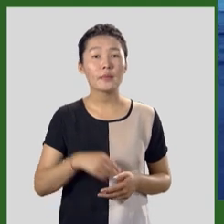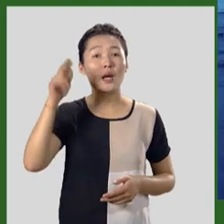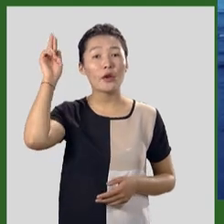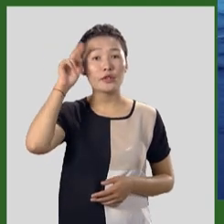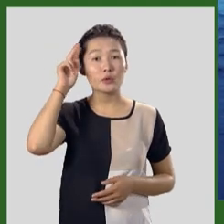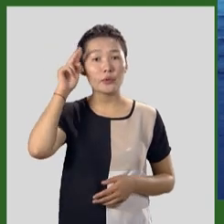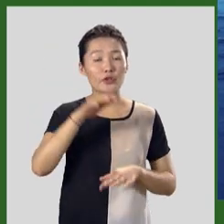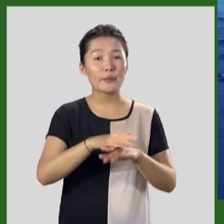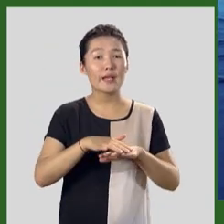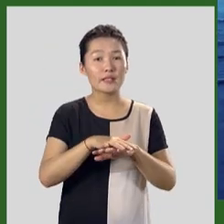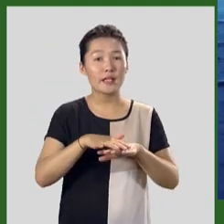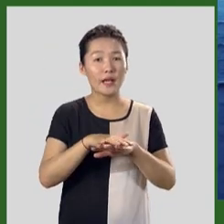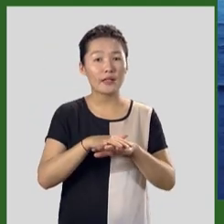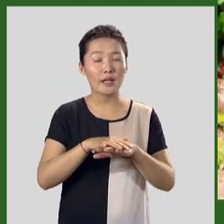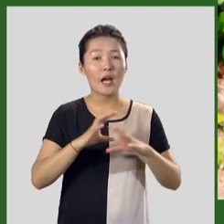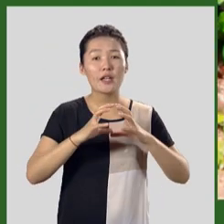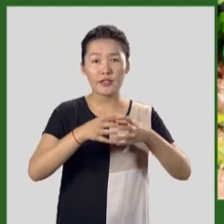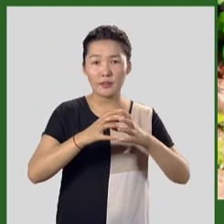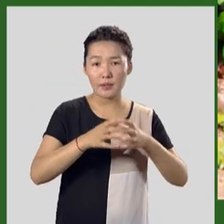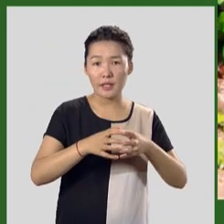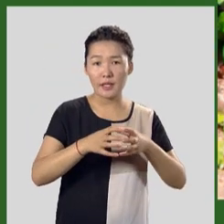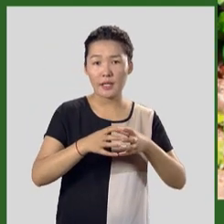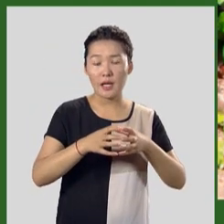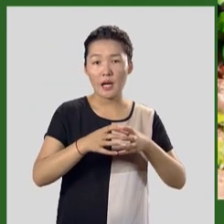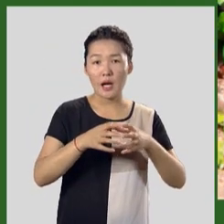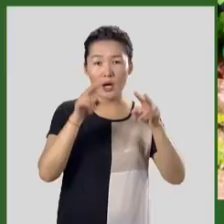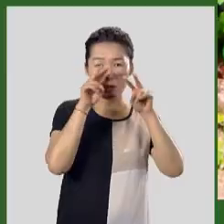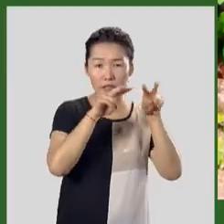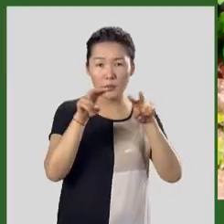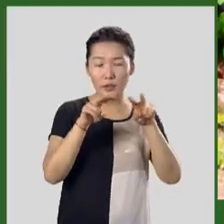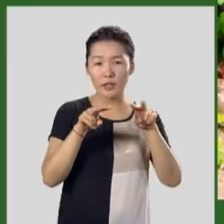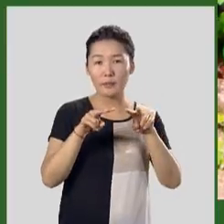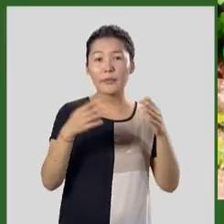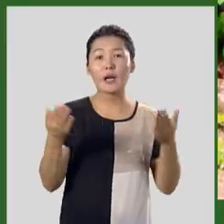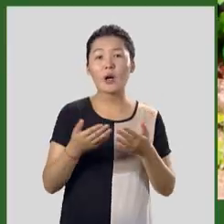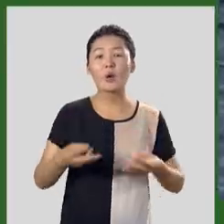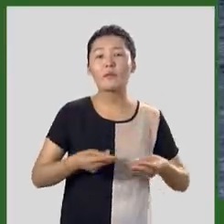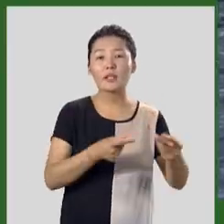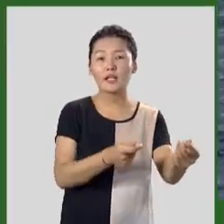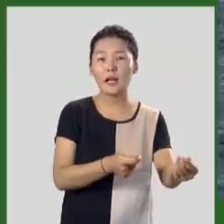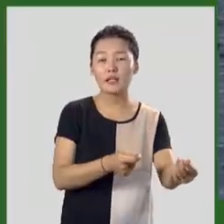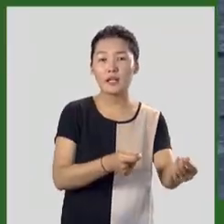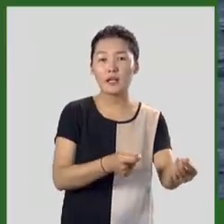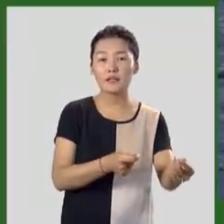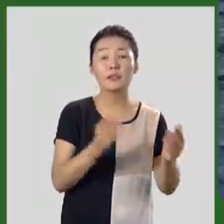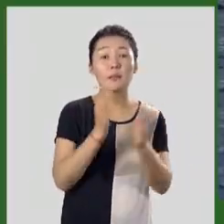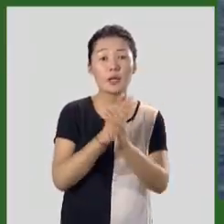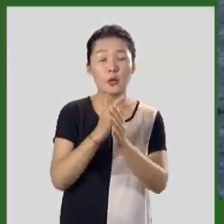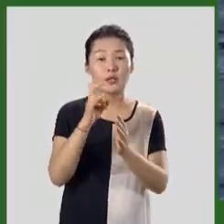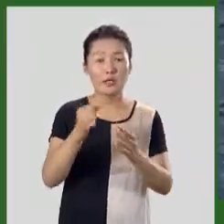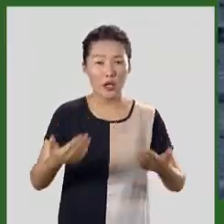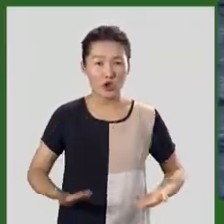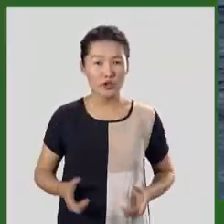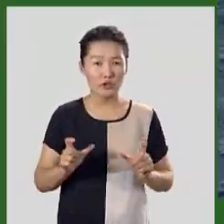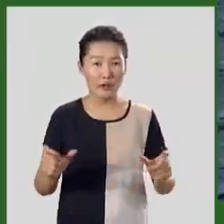Изучим население Земли и рассмотрим, какое влияние оказывает природа на жизнь человека.